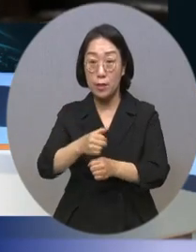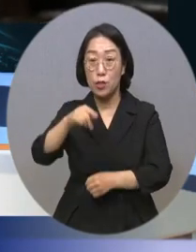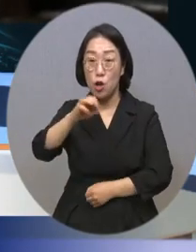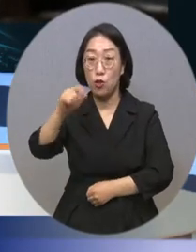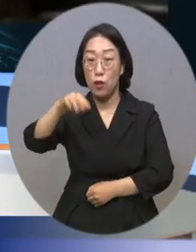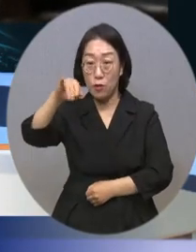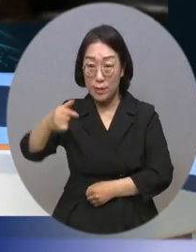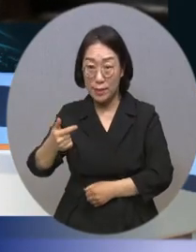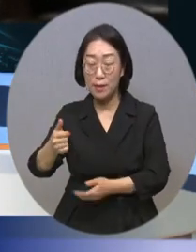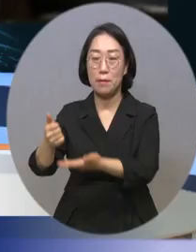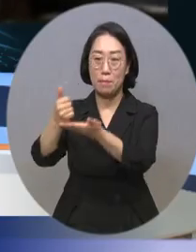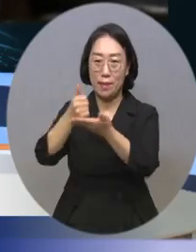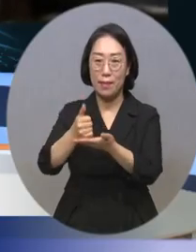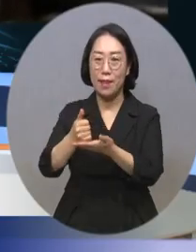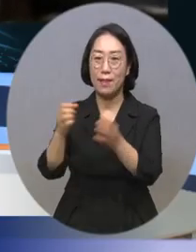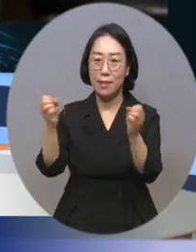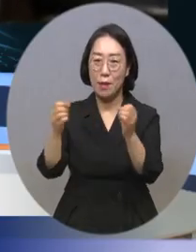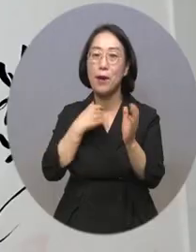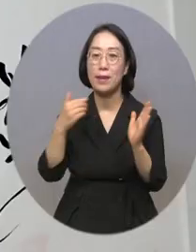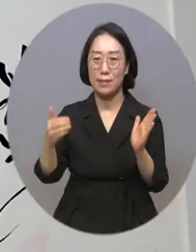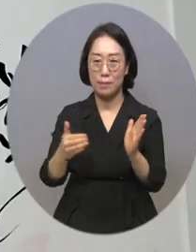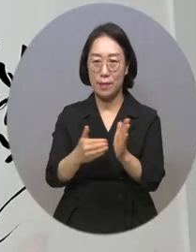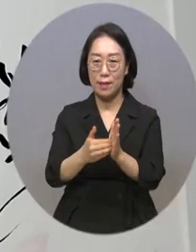기자가 만나봤습니다.